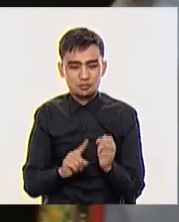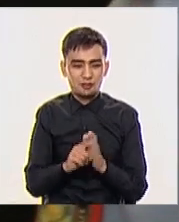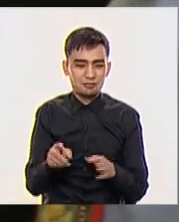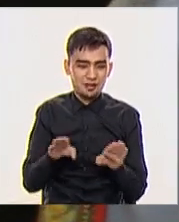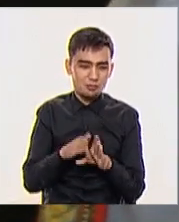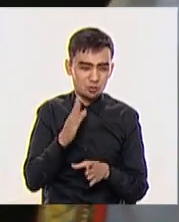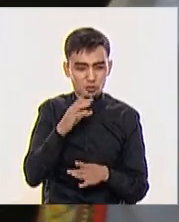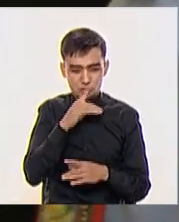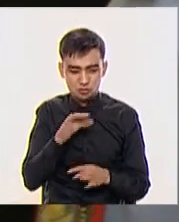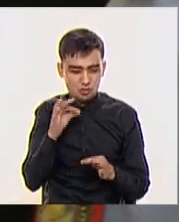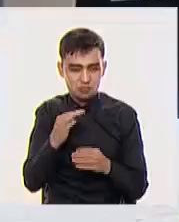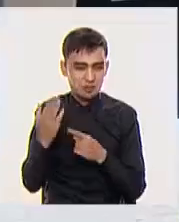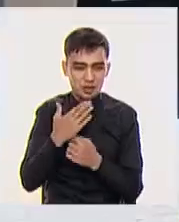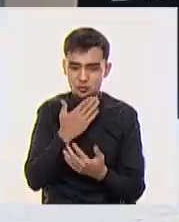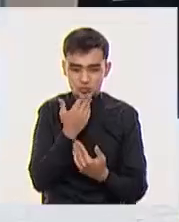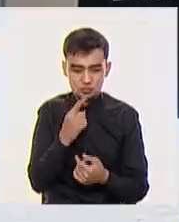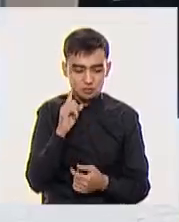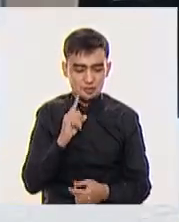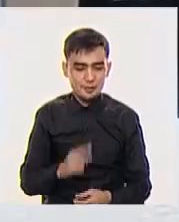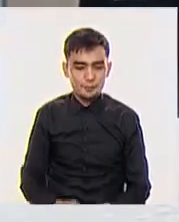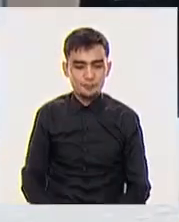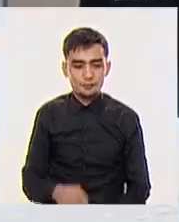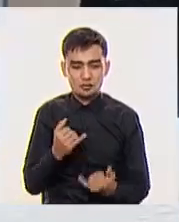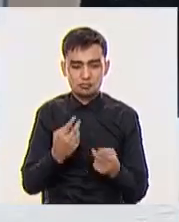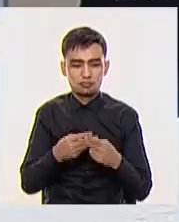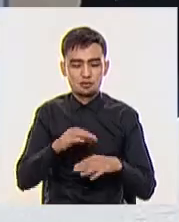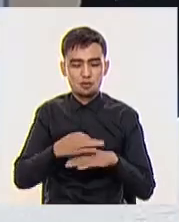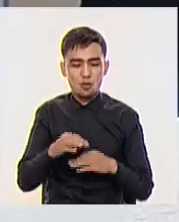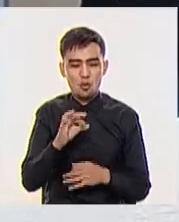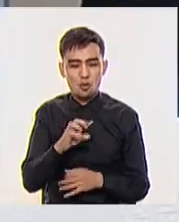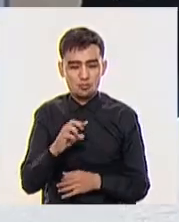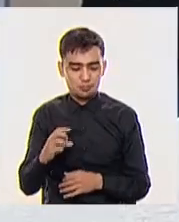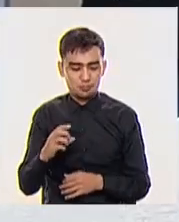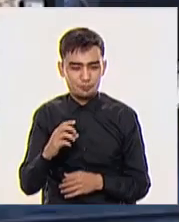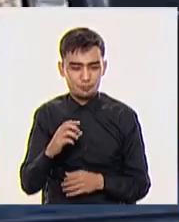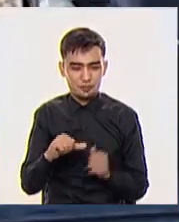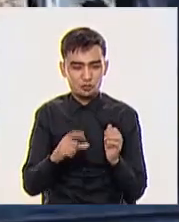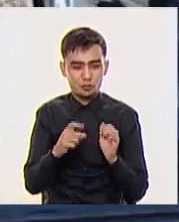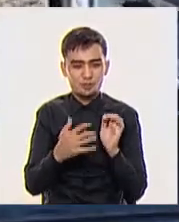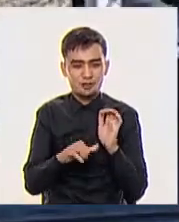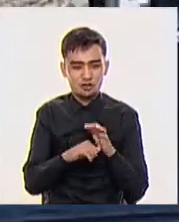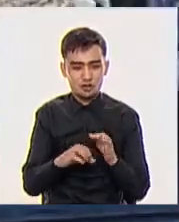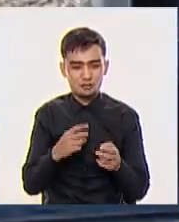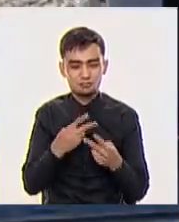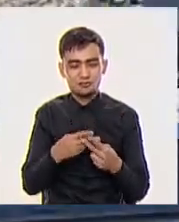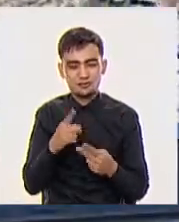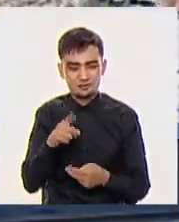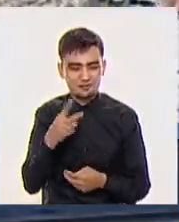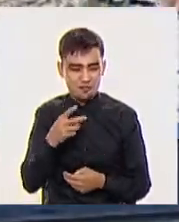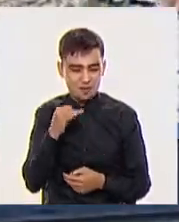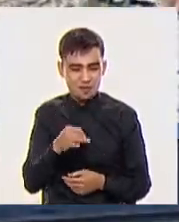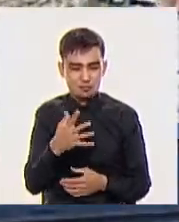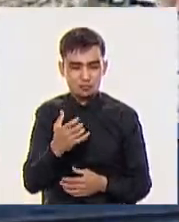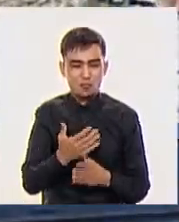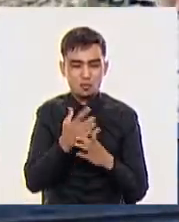ашкандай эле жогору жактан команда болгон жок. Жалпы азыр катаң режимдеги ОБ 156 дроп 2 түзүү мекемесинде 500'ден астам адам